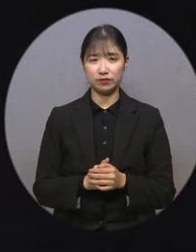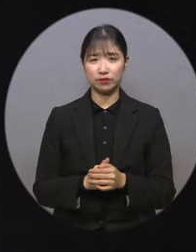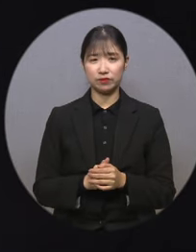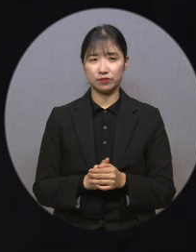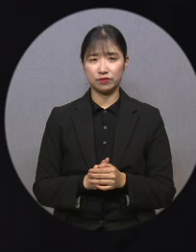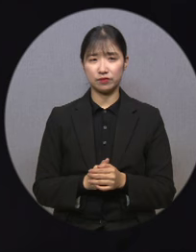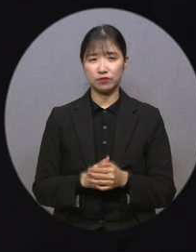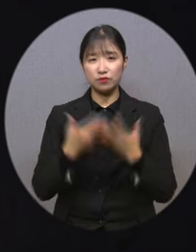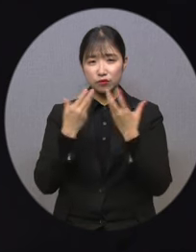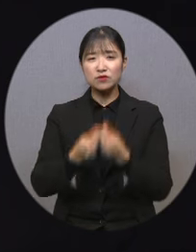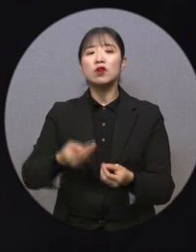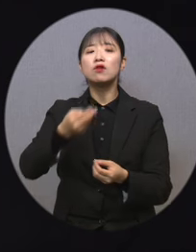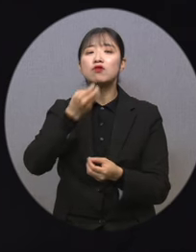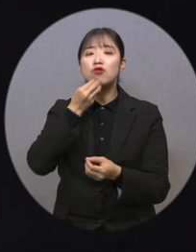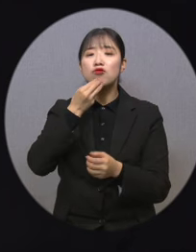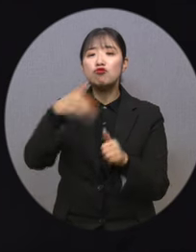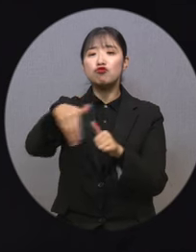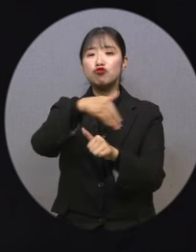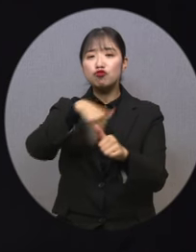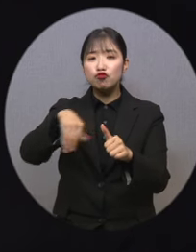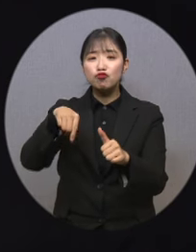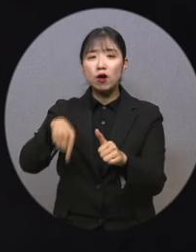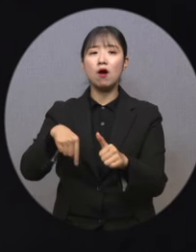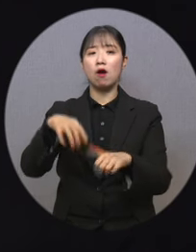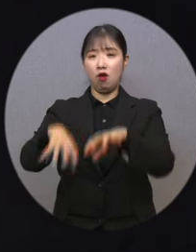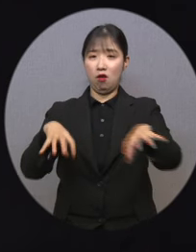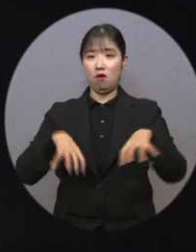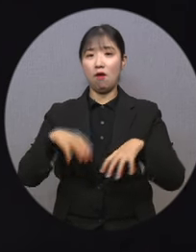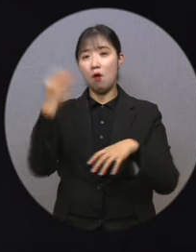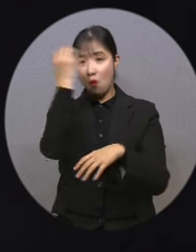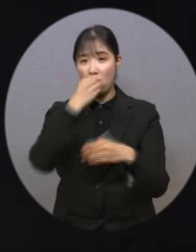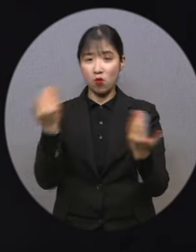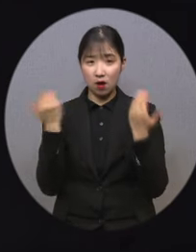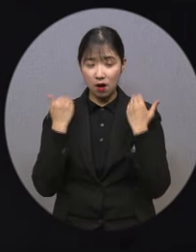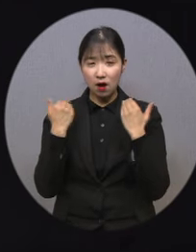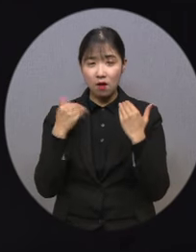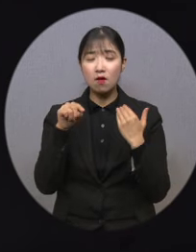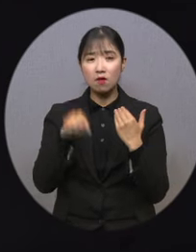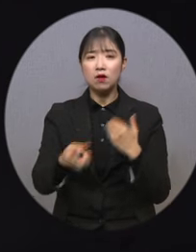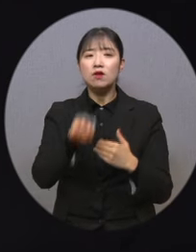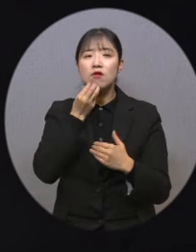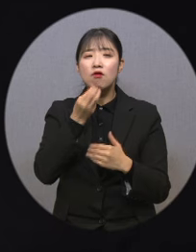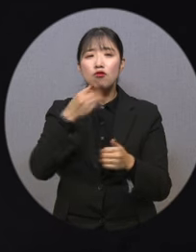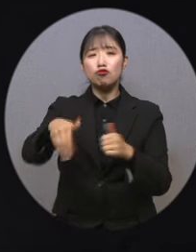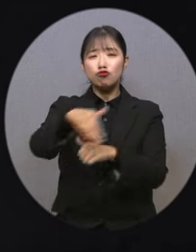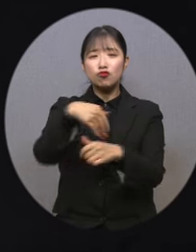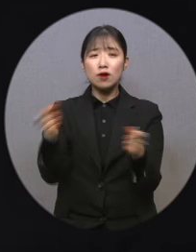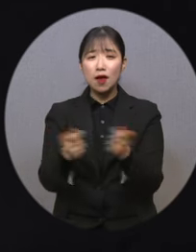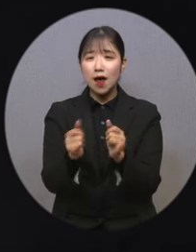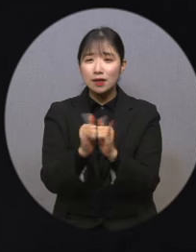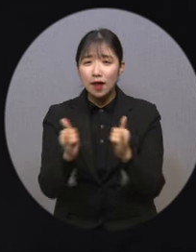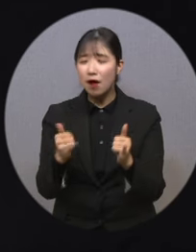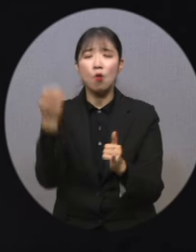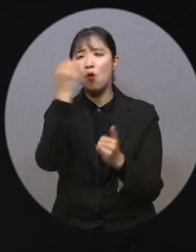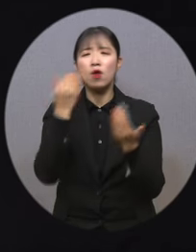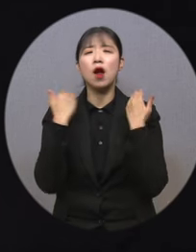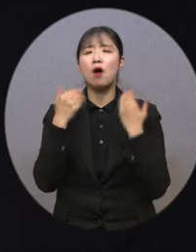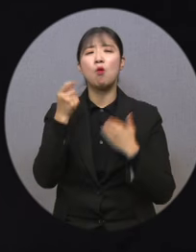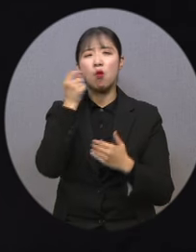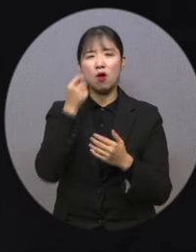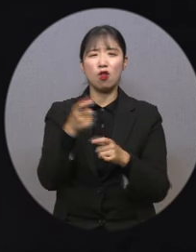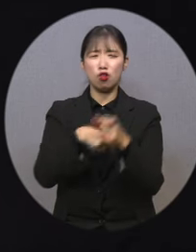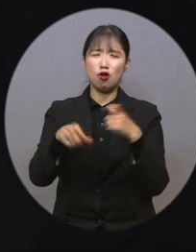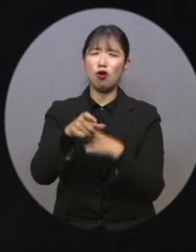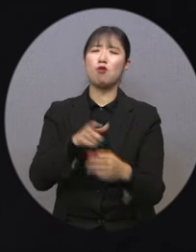가령 뭐 서울 주변에 있는 고등학교 있다면 서울 주변에 사는 애들은 그 고등학교를 못 가요. 저 더 변두로